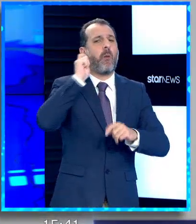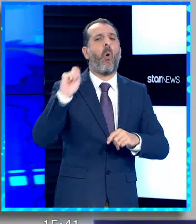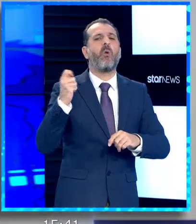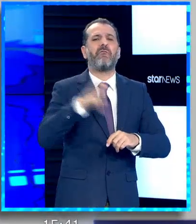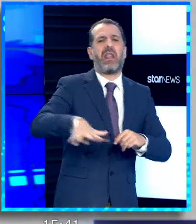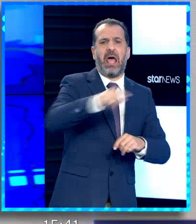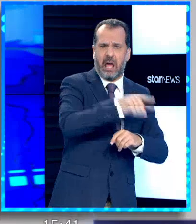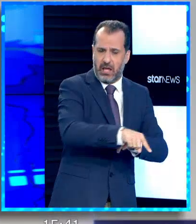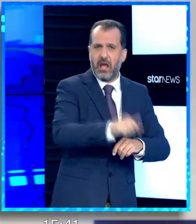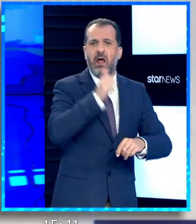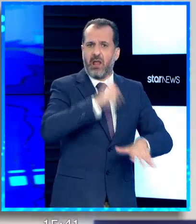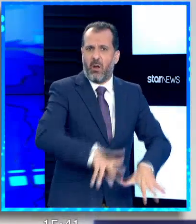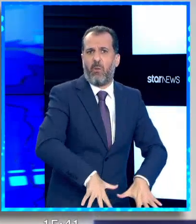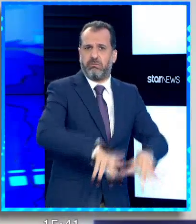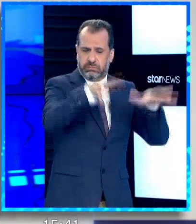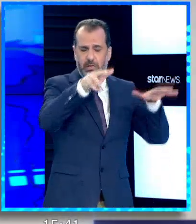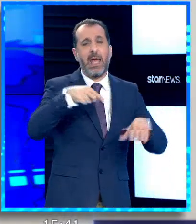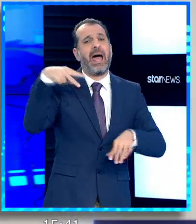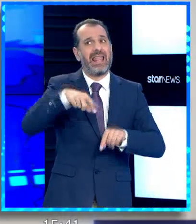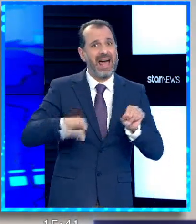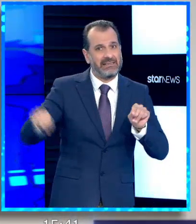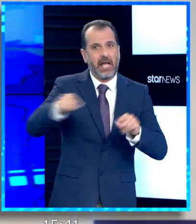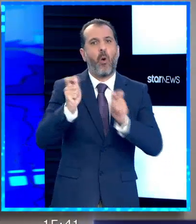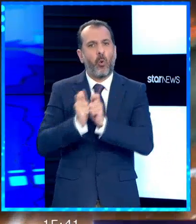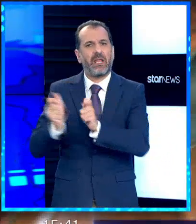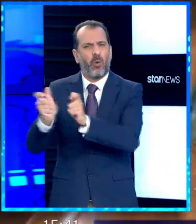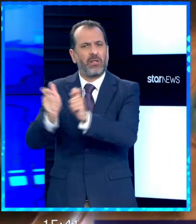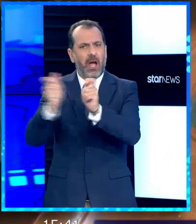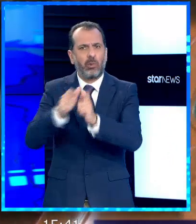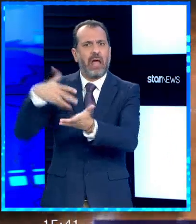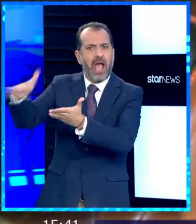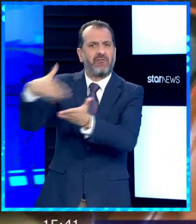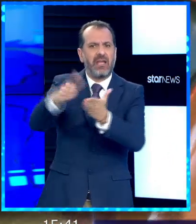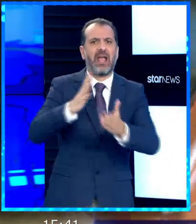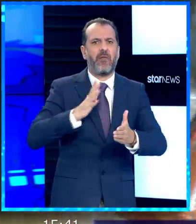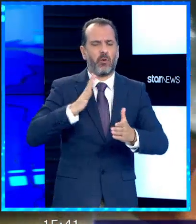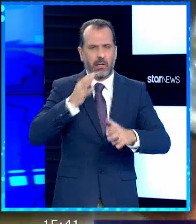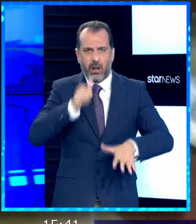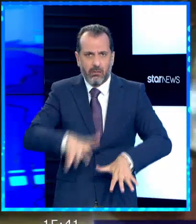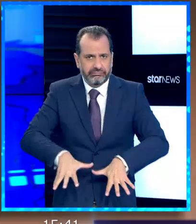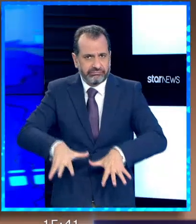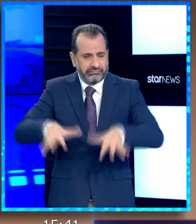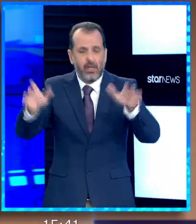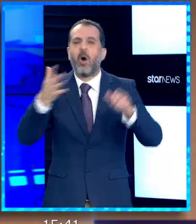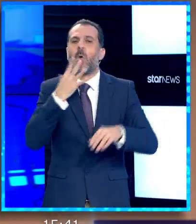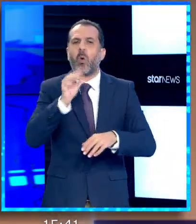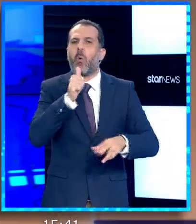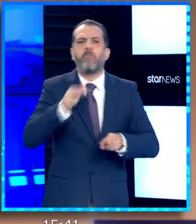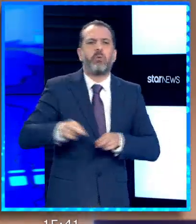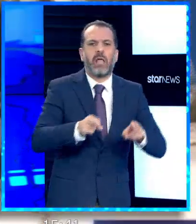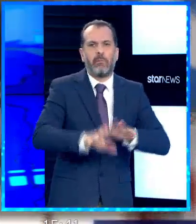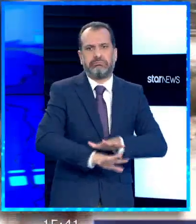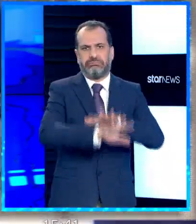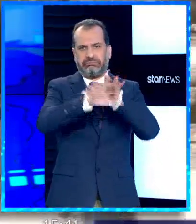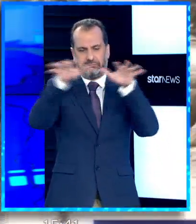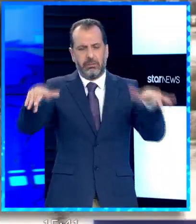χωριά κενώθηκαν για να γλιτώσουν από την Θεομηνία. Τα νερά χυμάρου απείλησαν τους κατοίκους και μετέτρεψαν σε λίμνη την παλιά